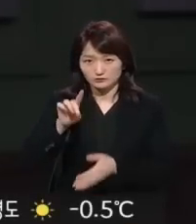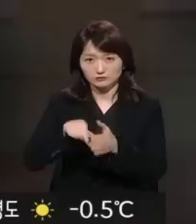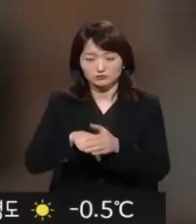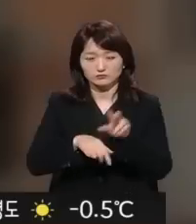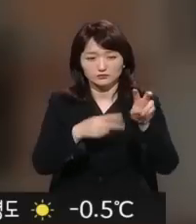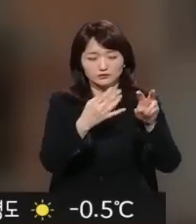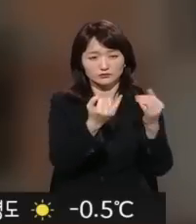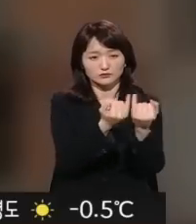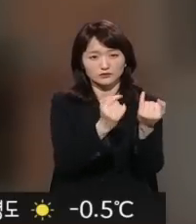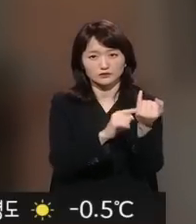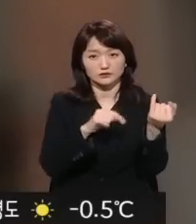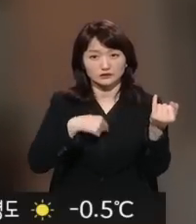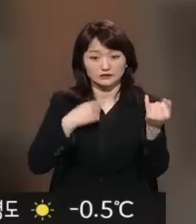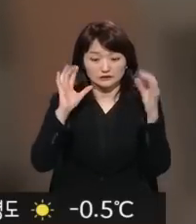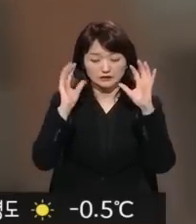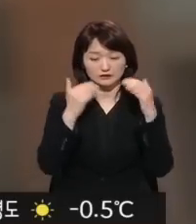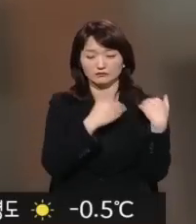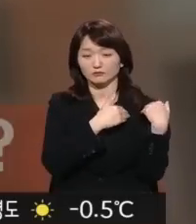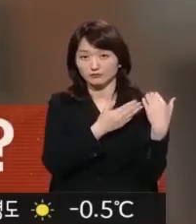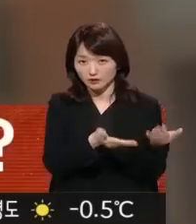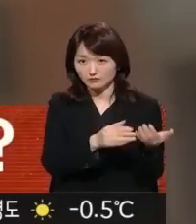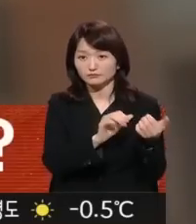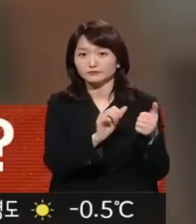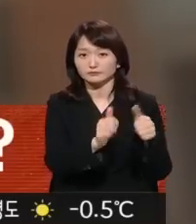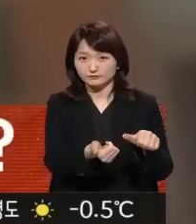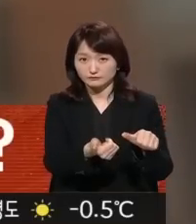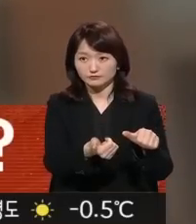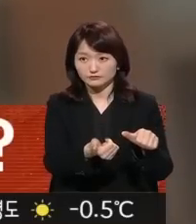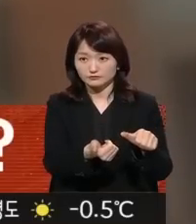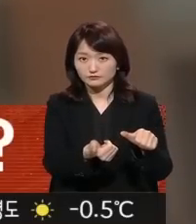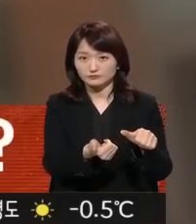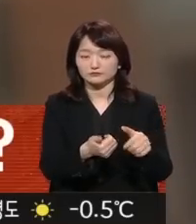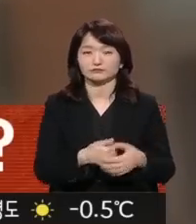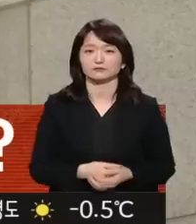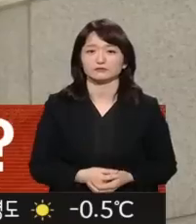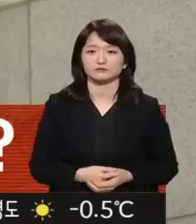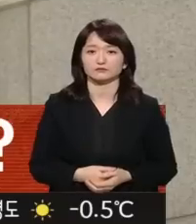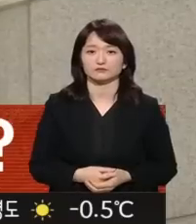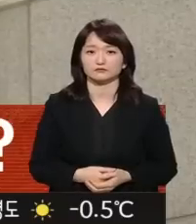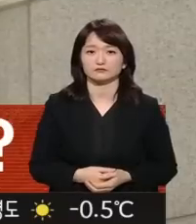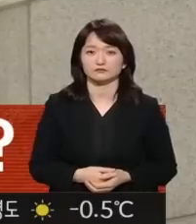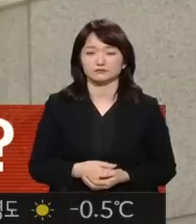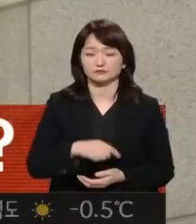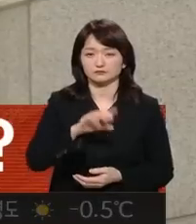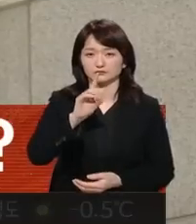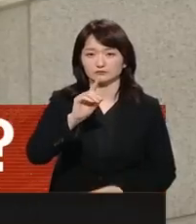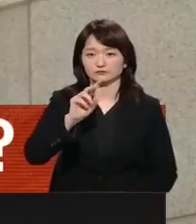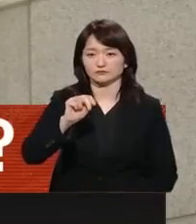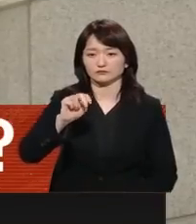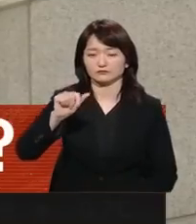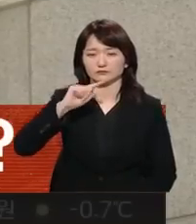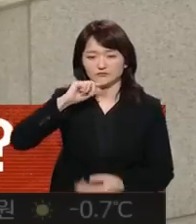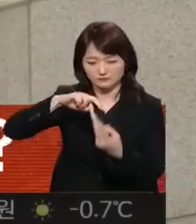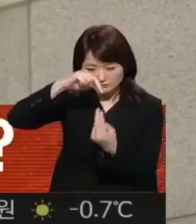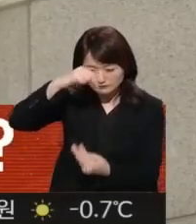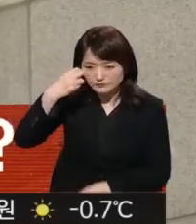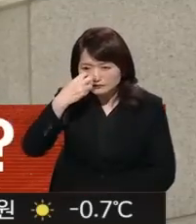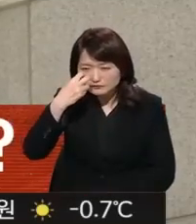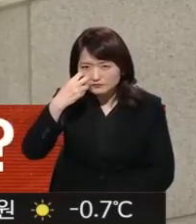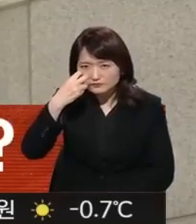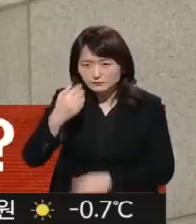20대 여성이 자신의 아이를 방치해서 사망에 이르게 한 사건 이렇게 보여줬는데 DNA 검사에서이 사건이 반전을 맡게